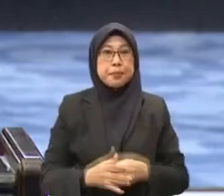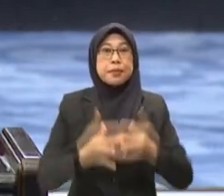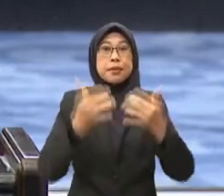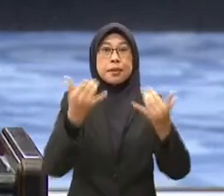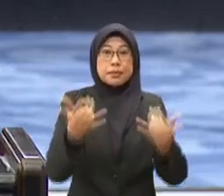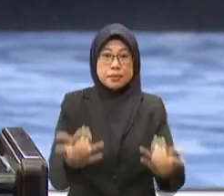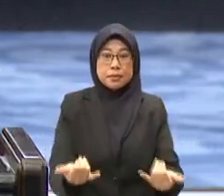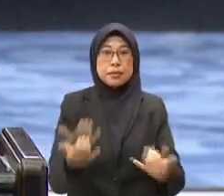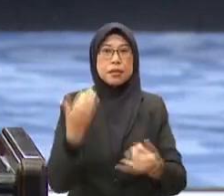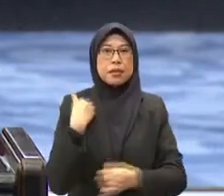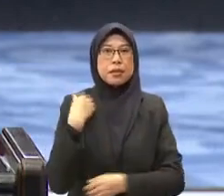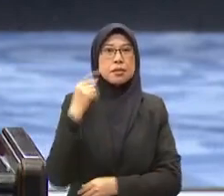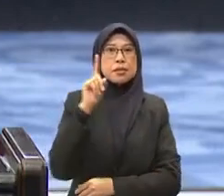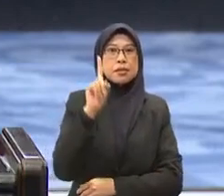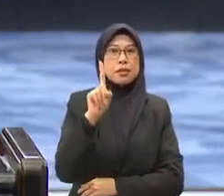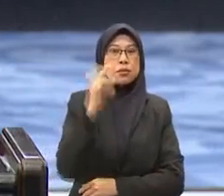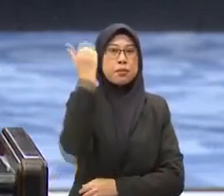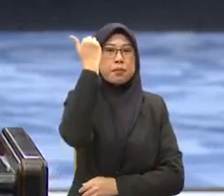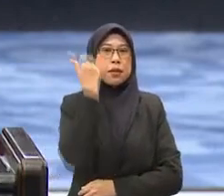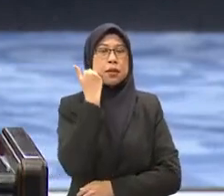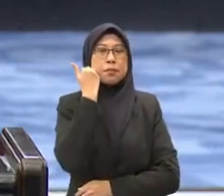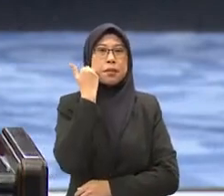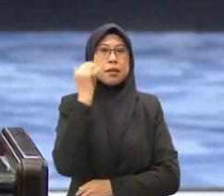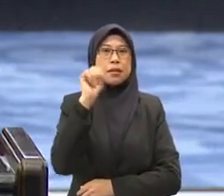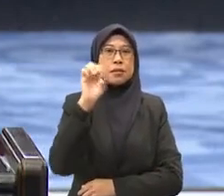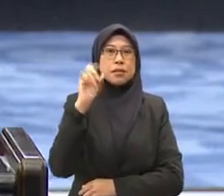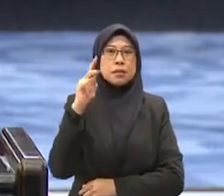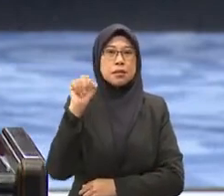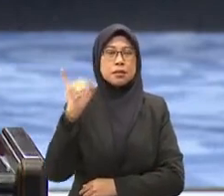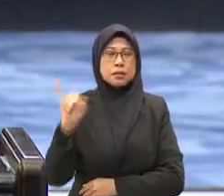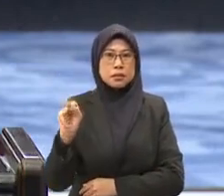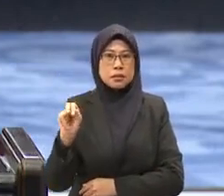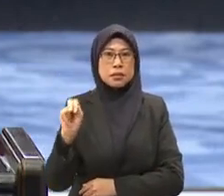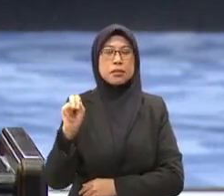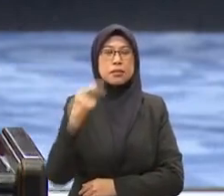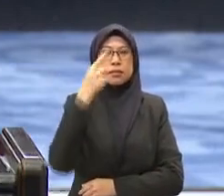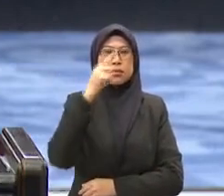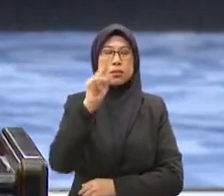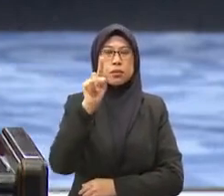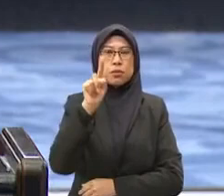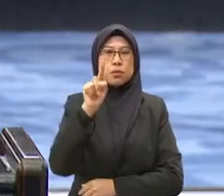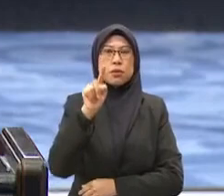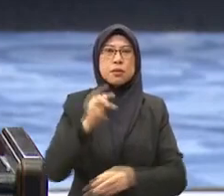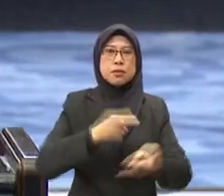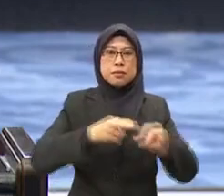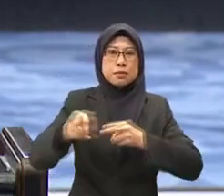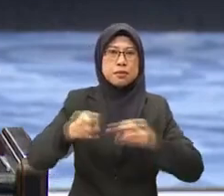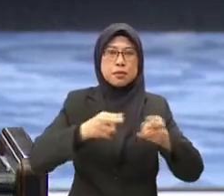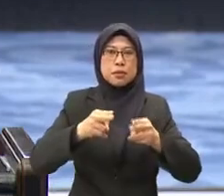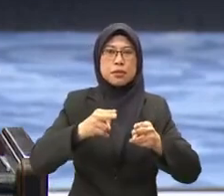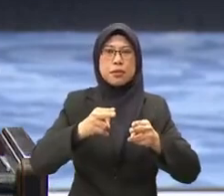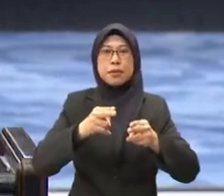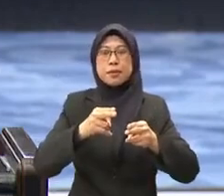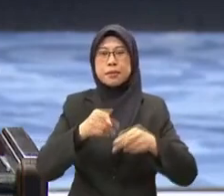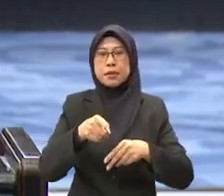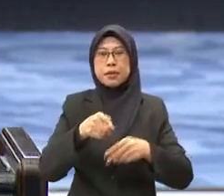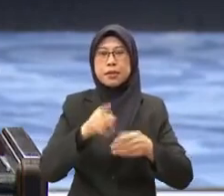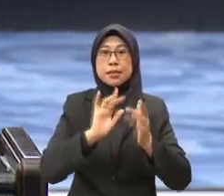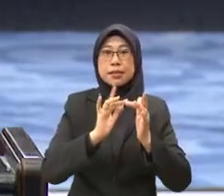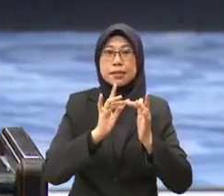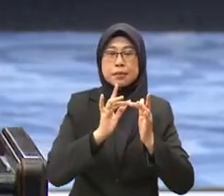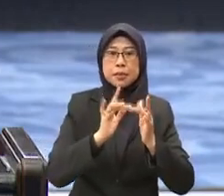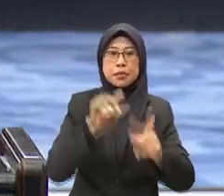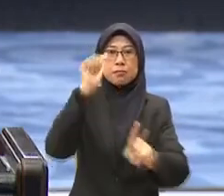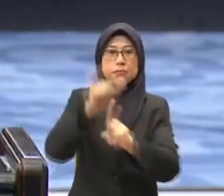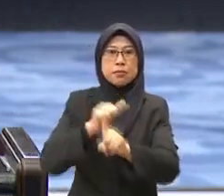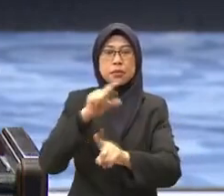teknologi satu mahkamah sesyen iaitu mahkamah siber untuk mengendalikan proseding berkenaan jenayah siber bagi memastikan mangsa